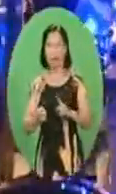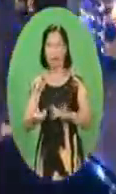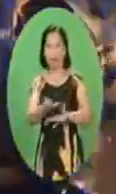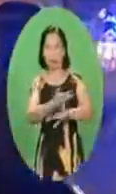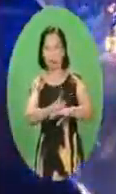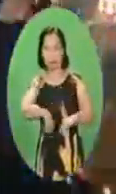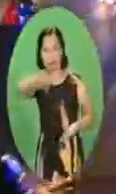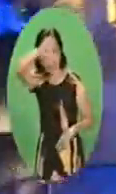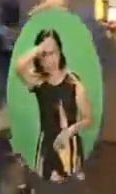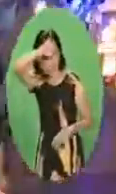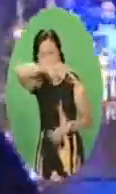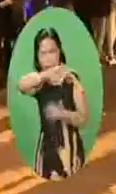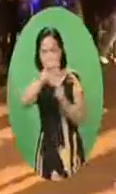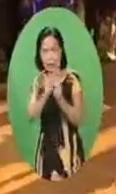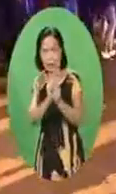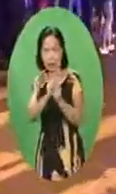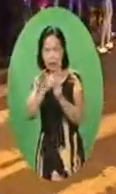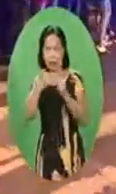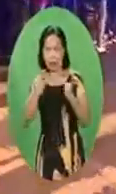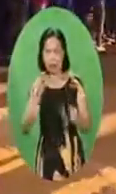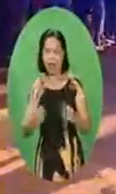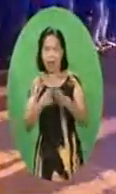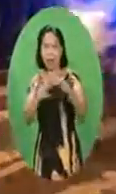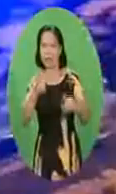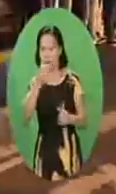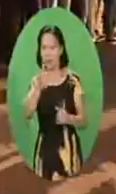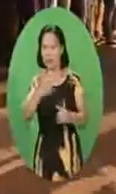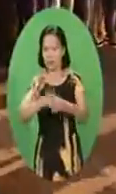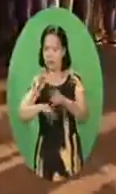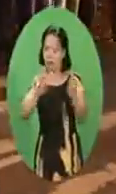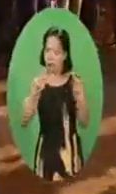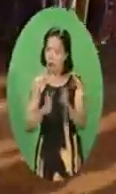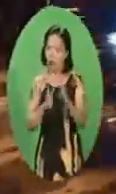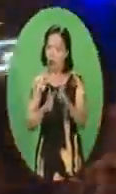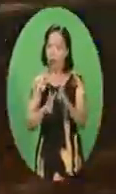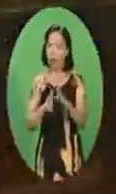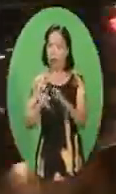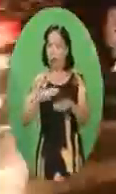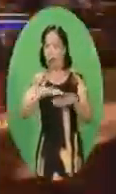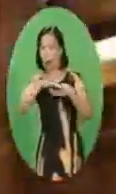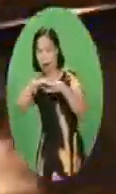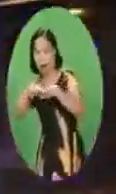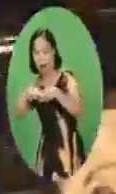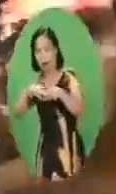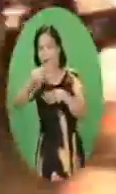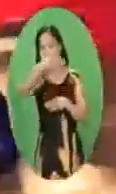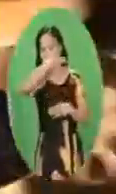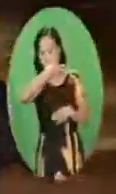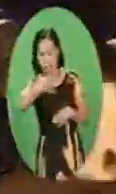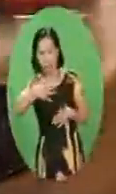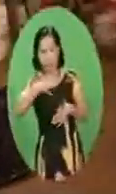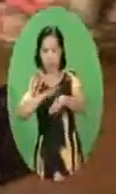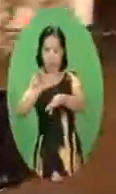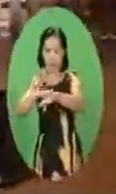cảnh đảng xã hội thuộc cánh tả là đảng có số ghế nhiều nhất trong Quốc hội. Ngoài ra, cánh hữu với sự dẫn dắt của François Bayrou sẽ vận động các